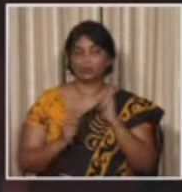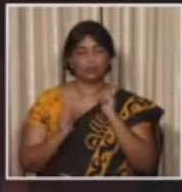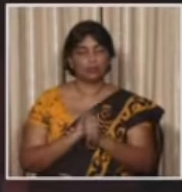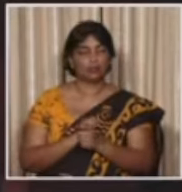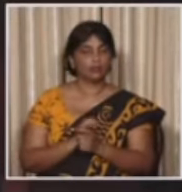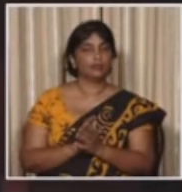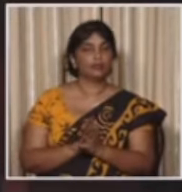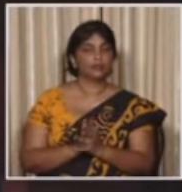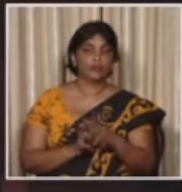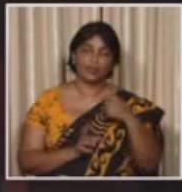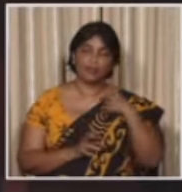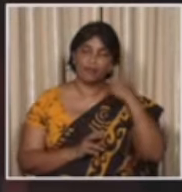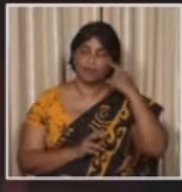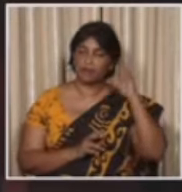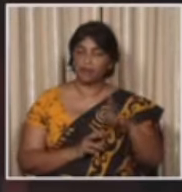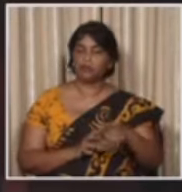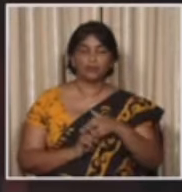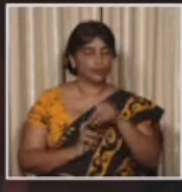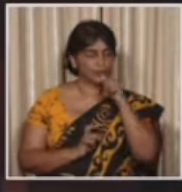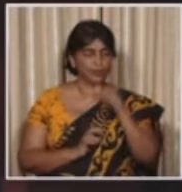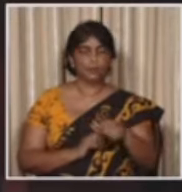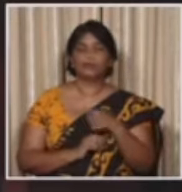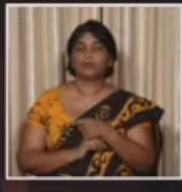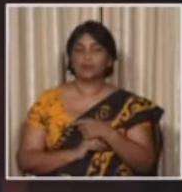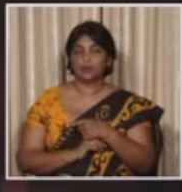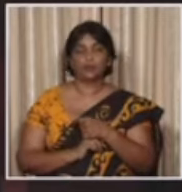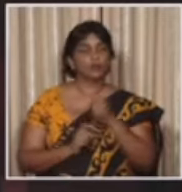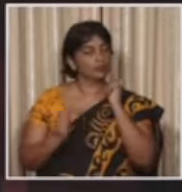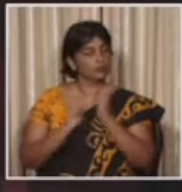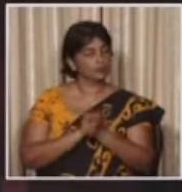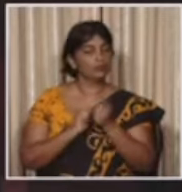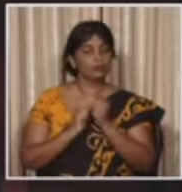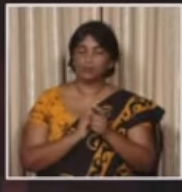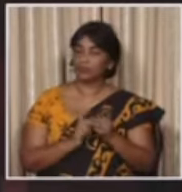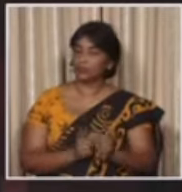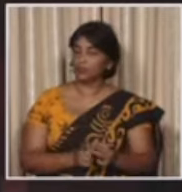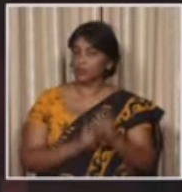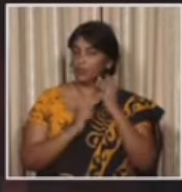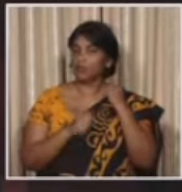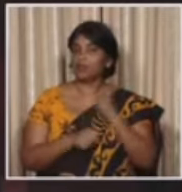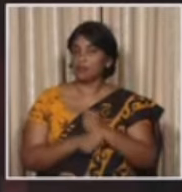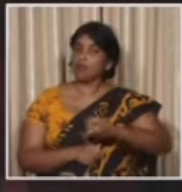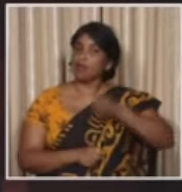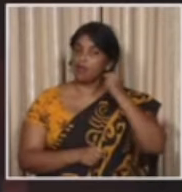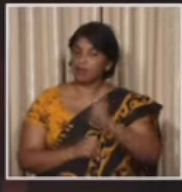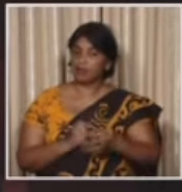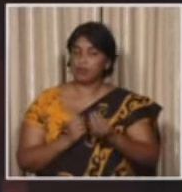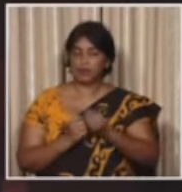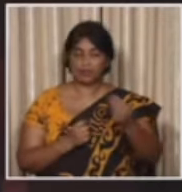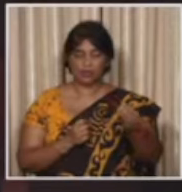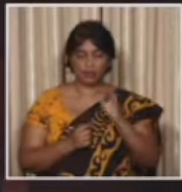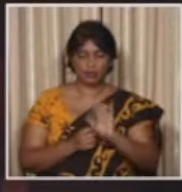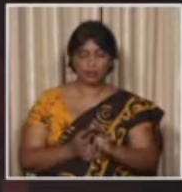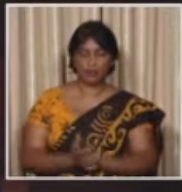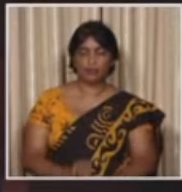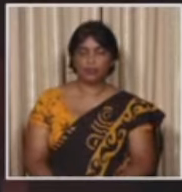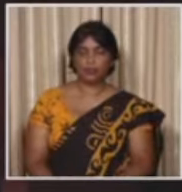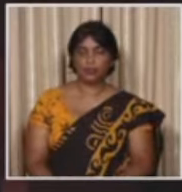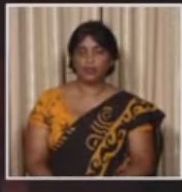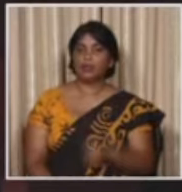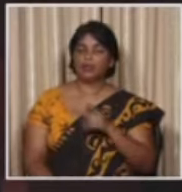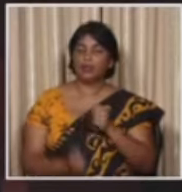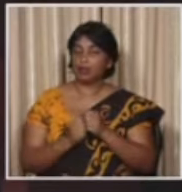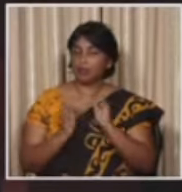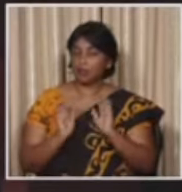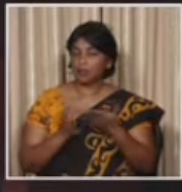සංශෝධනය. අපි විශ්වාස කරනවා තරේම ඒ සංශෝධනයට රජයේ අනුමැතිය ලබා දෙන්නට කටයුතු කරන්නට.